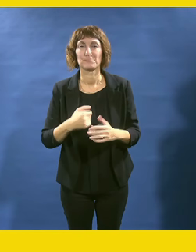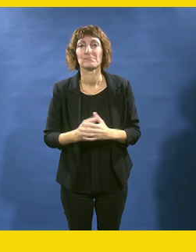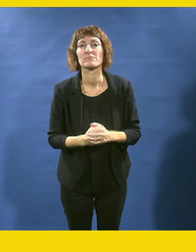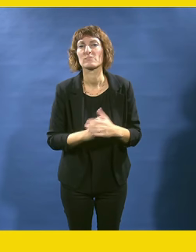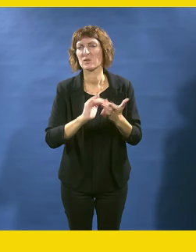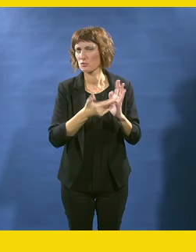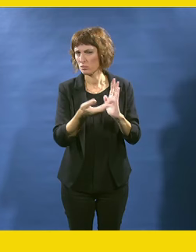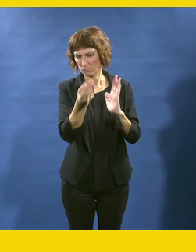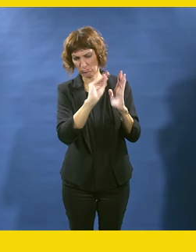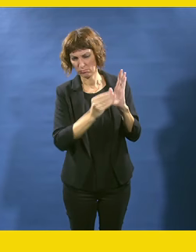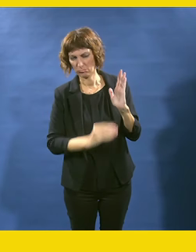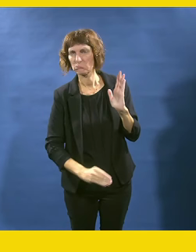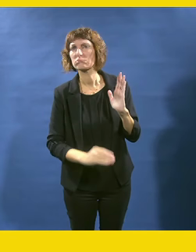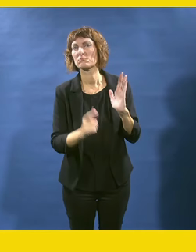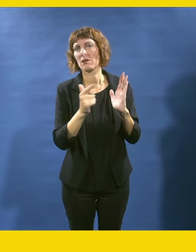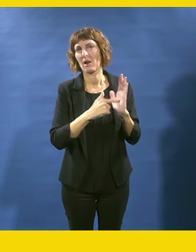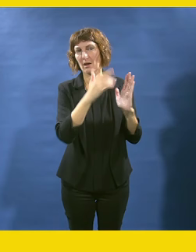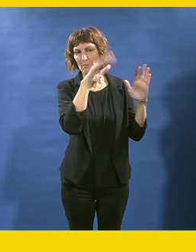ligne.